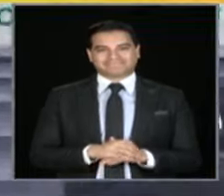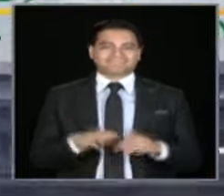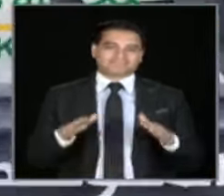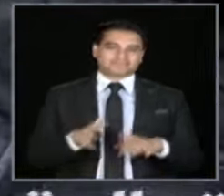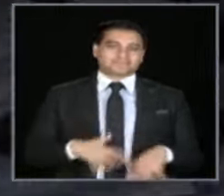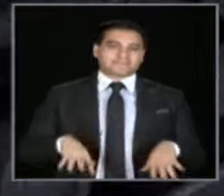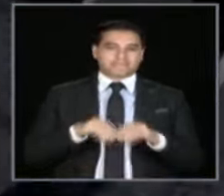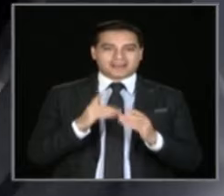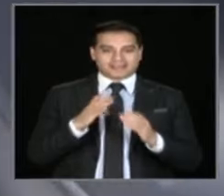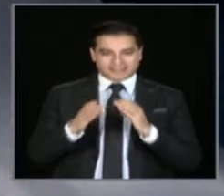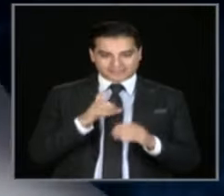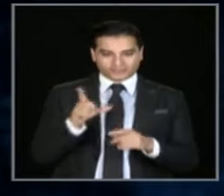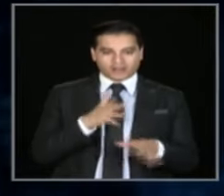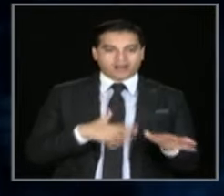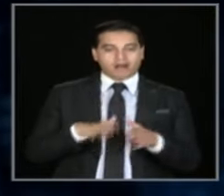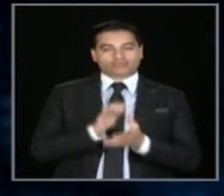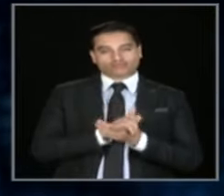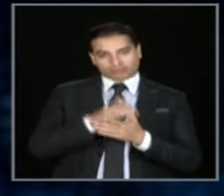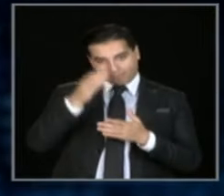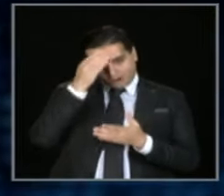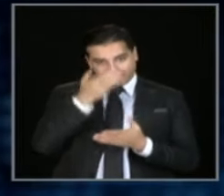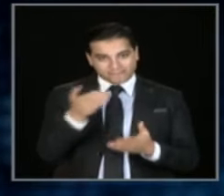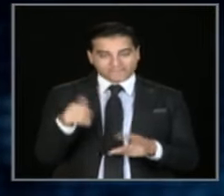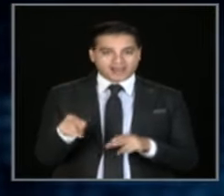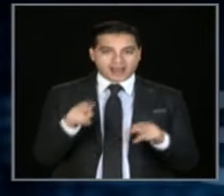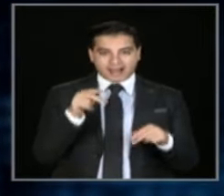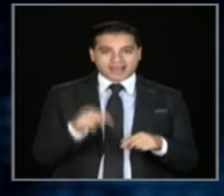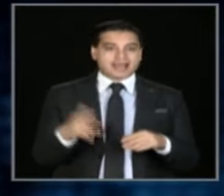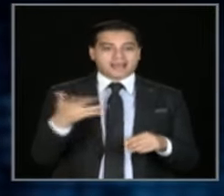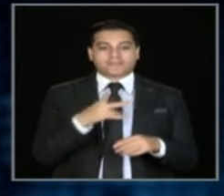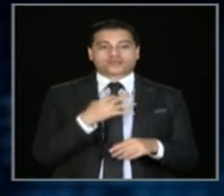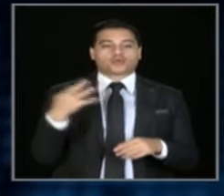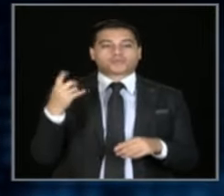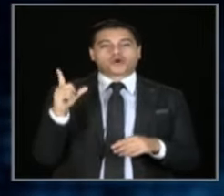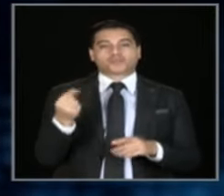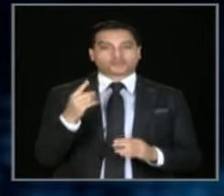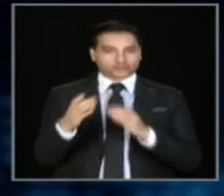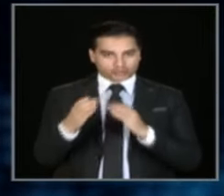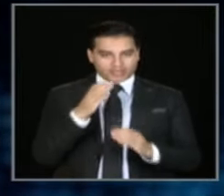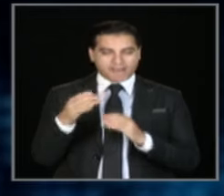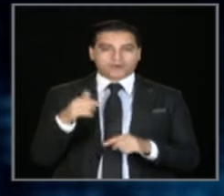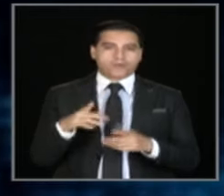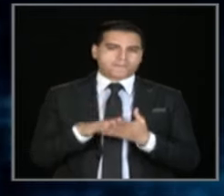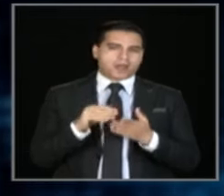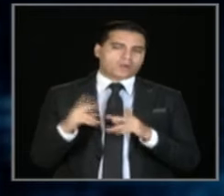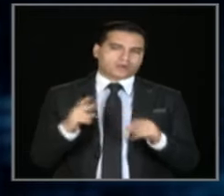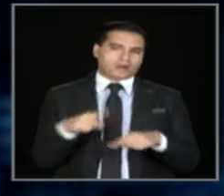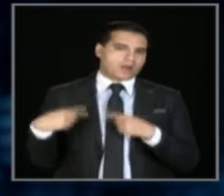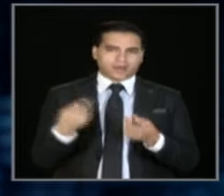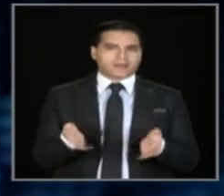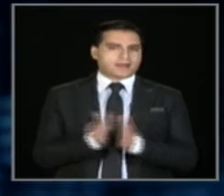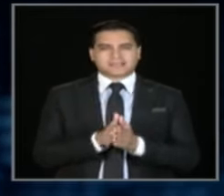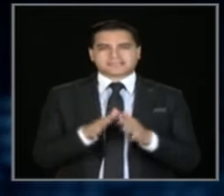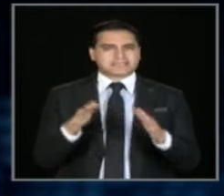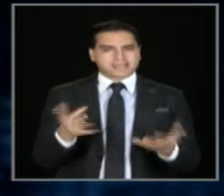وبكده يبقى إجمالي النقط اللي حصل عليها أصحابنا العباقرة في حلقة النهاردة 315 نقطة، ويبقى مجموع النقط من أول